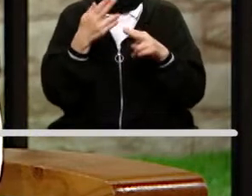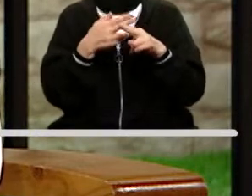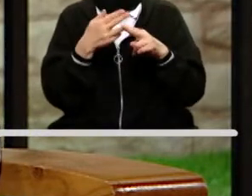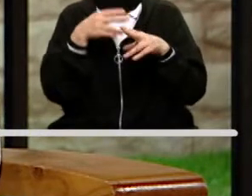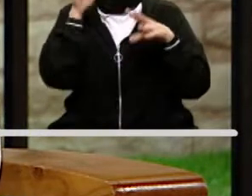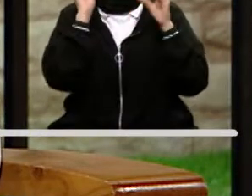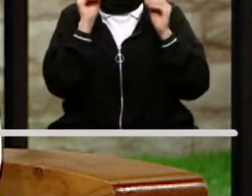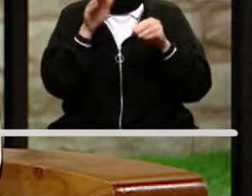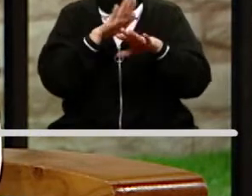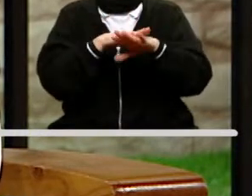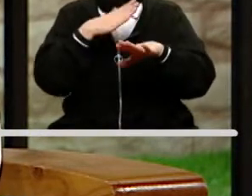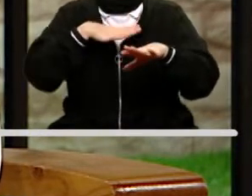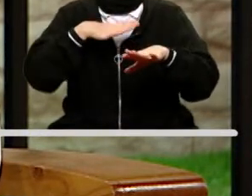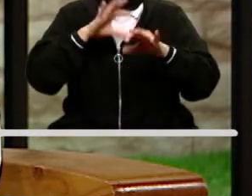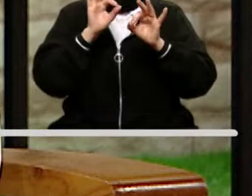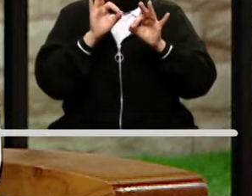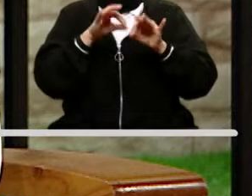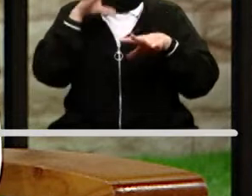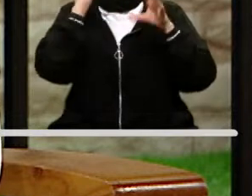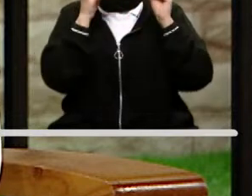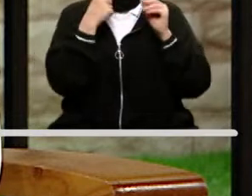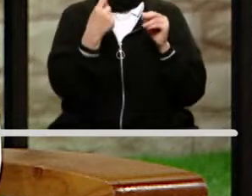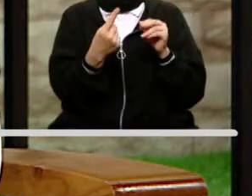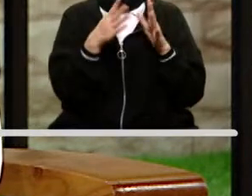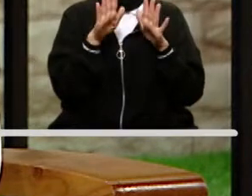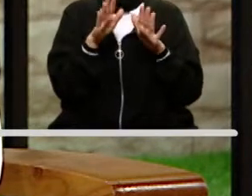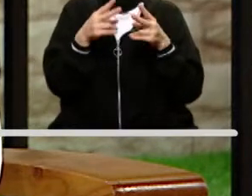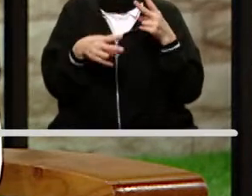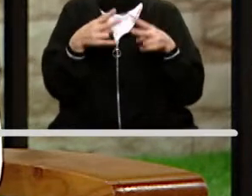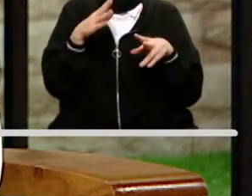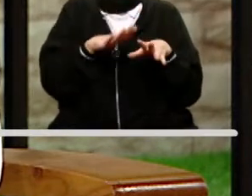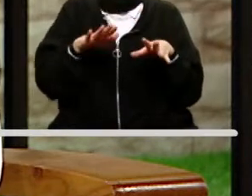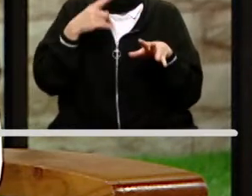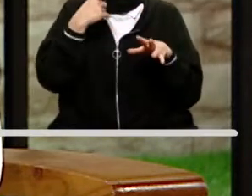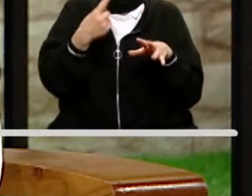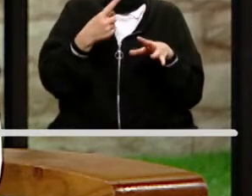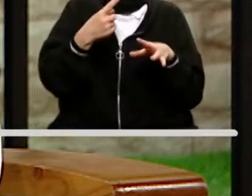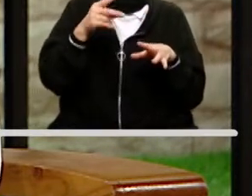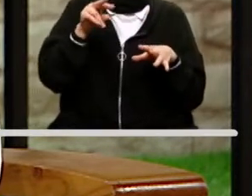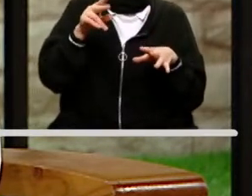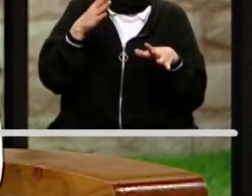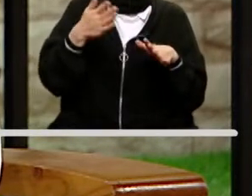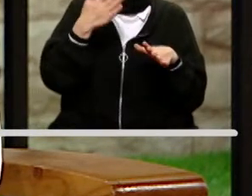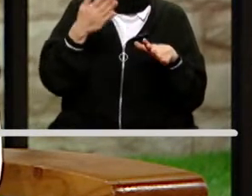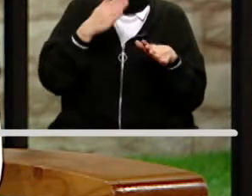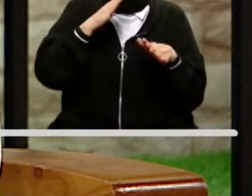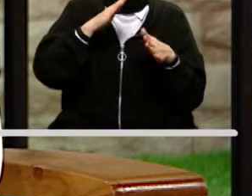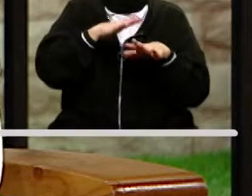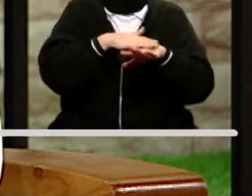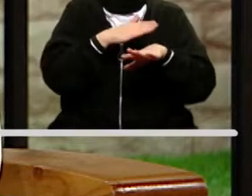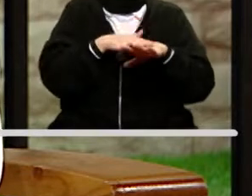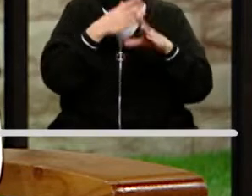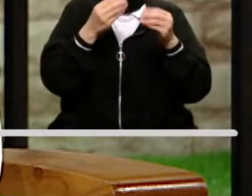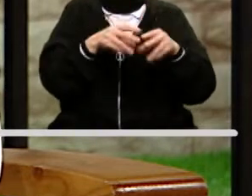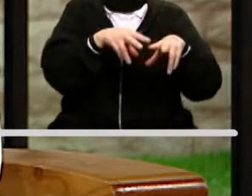bir dokunacak yani. Dokunmazsa olmaz. Ama bazı çocuk da dediğiniz gibi daha yavaştır. Oturur, otur otur, kalk kalk. Hani çok